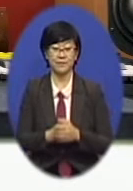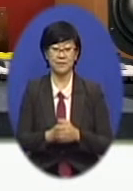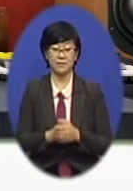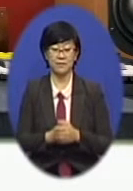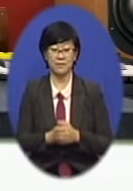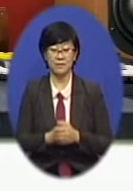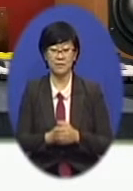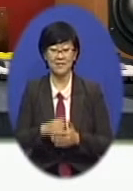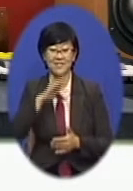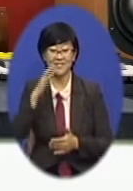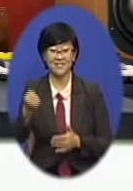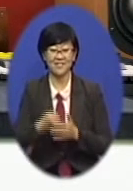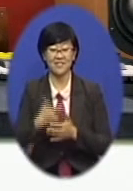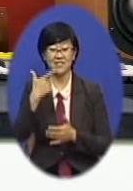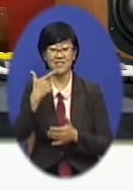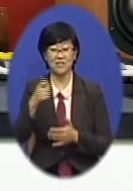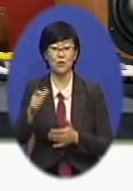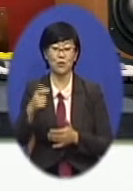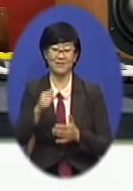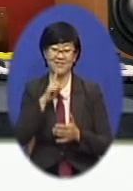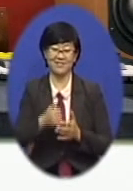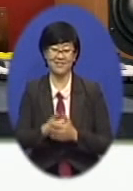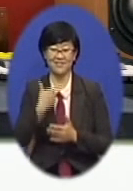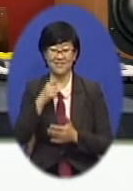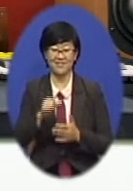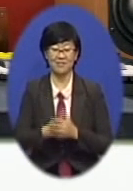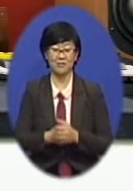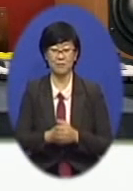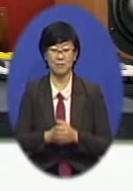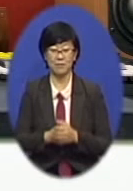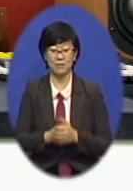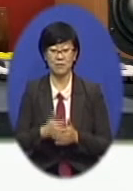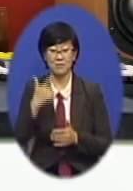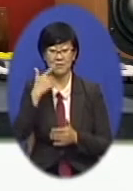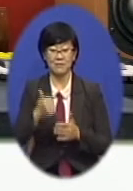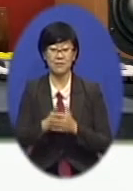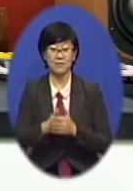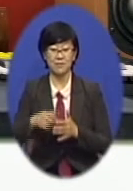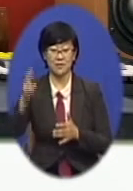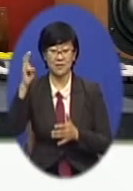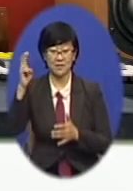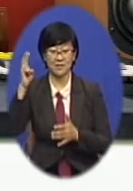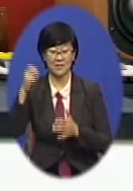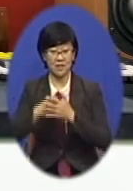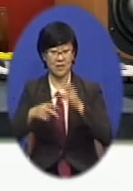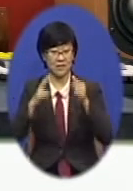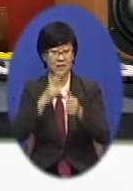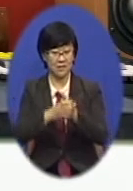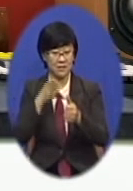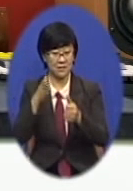반이세요? 아, 6학년 5반입니다. 6학년 네. 5반이세요? 네. 근데 우리 아버님 혹시 교직에 계시지